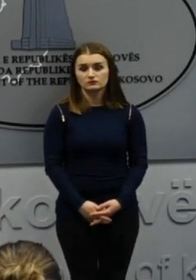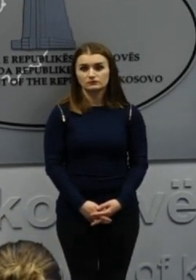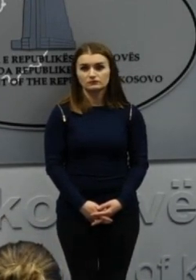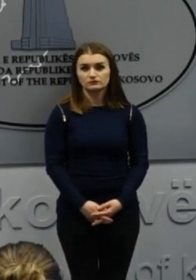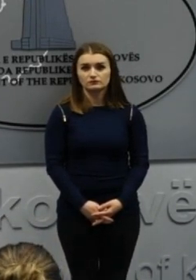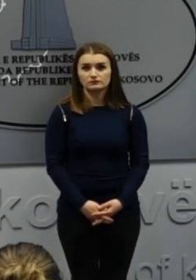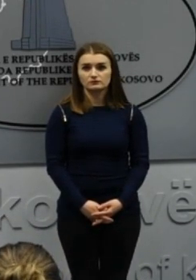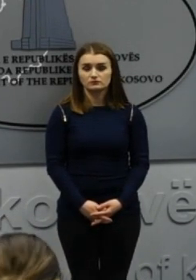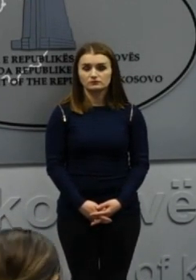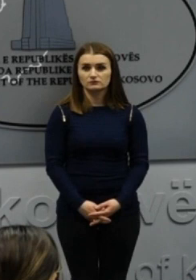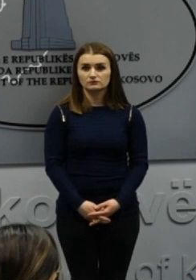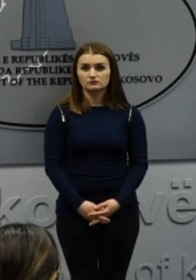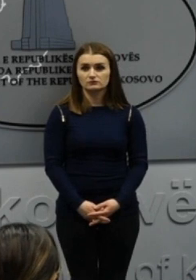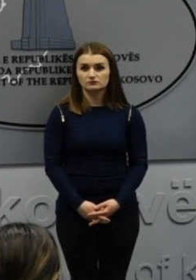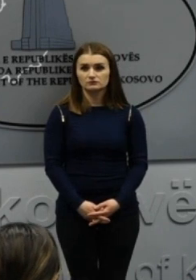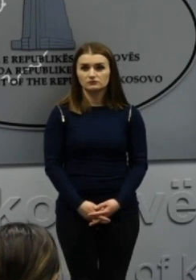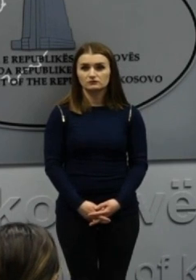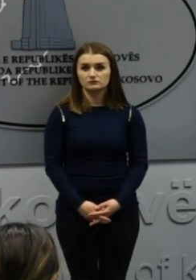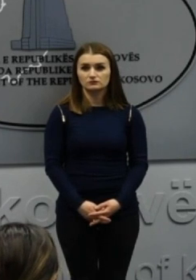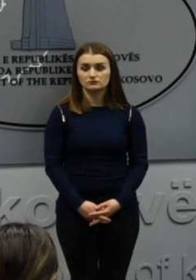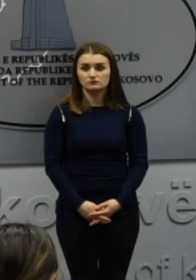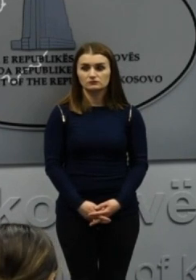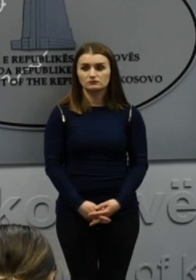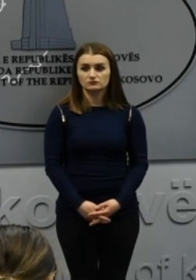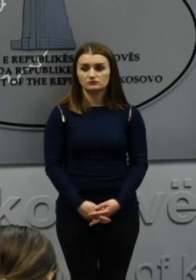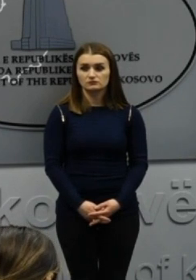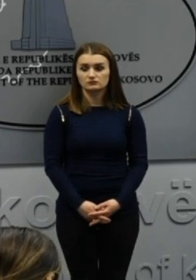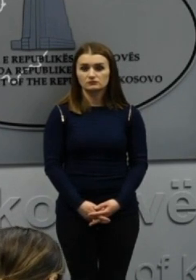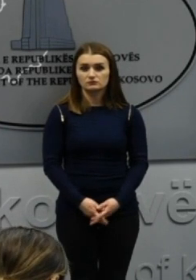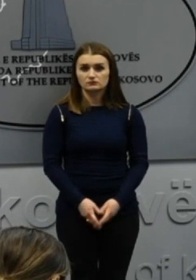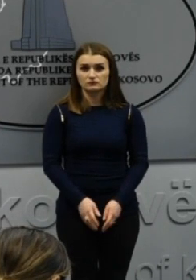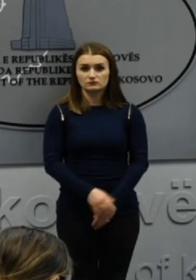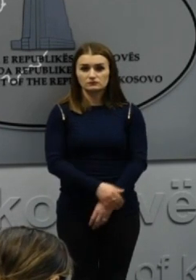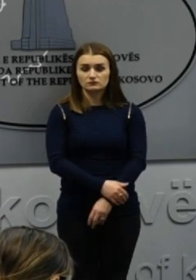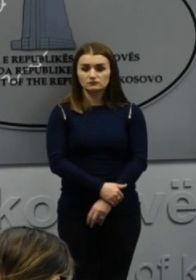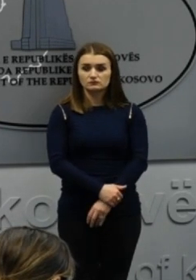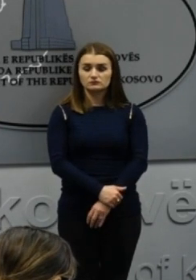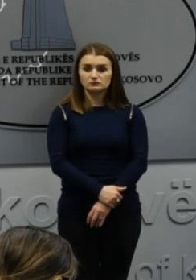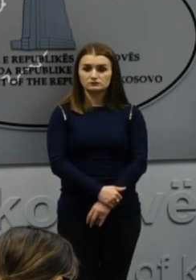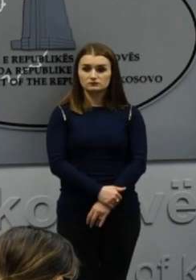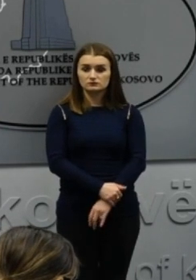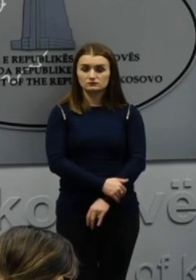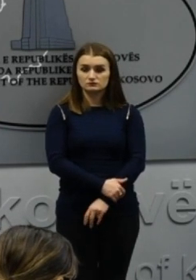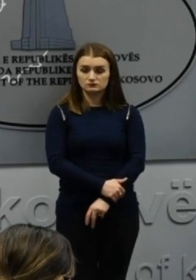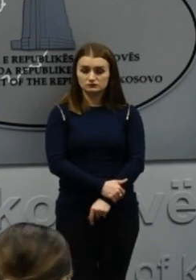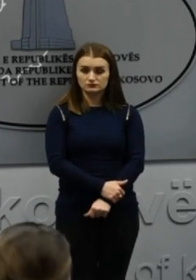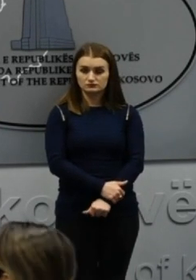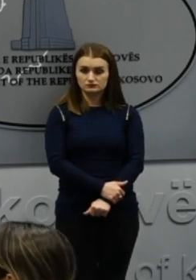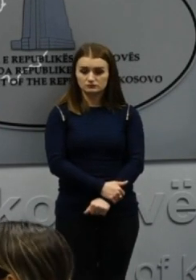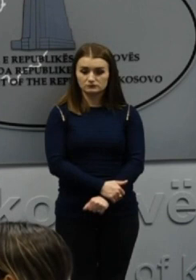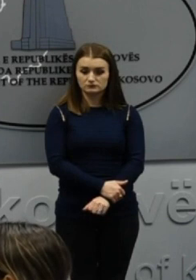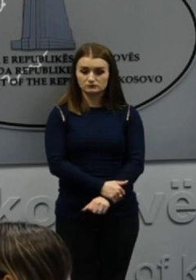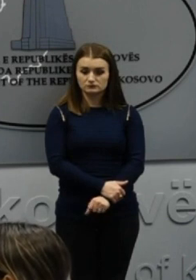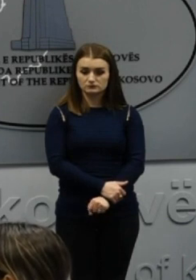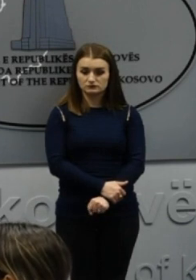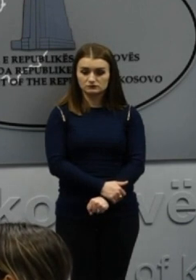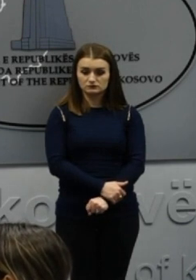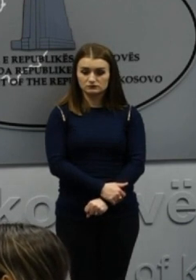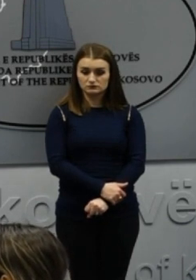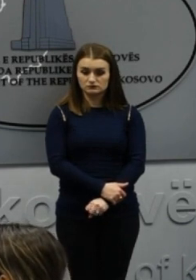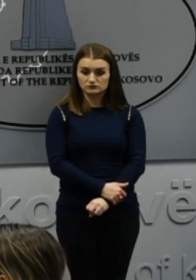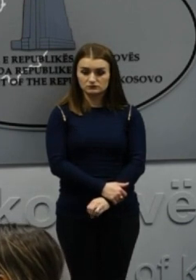je razlog, to su vrlo često dešava, da li je to zastarelost opreme i da li je zadnjih godina